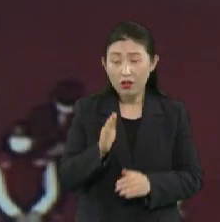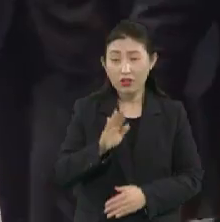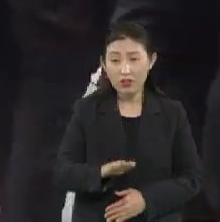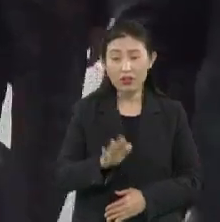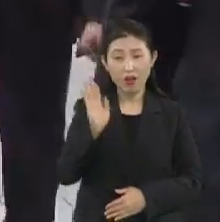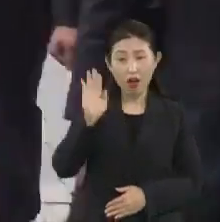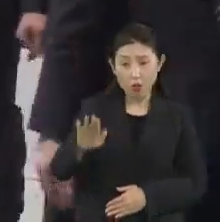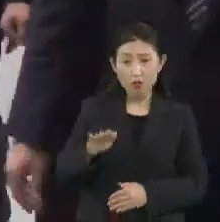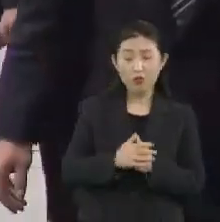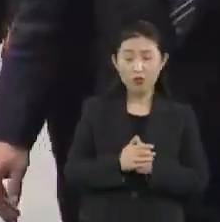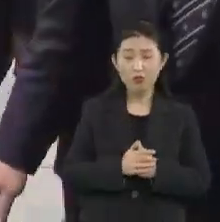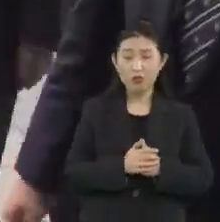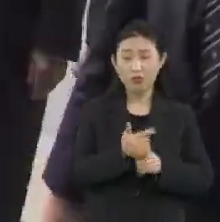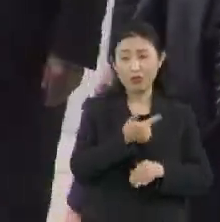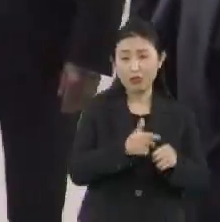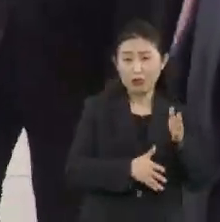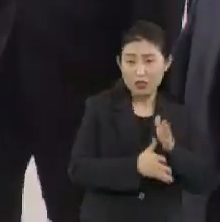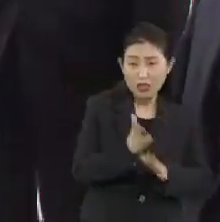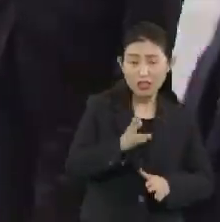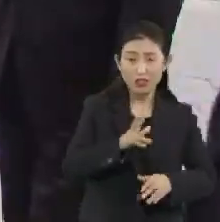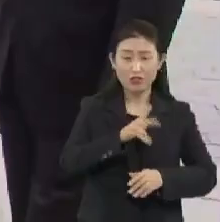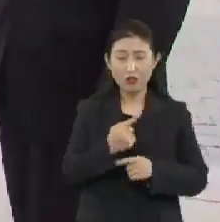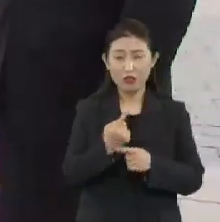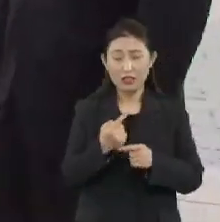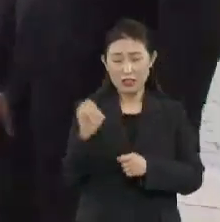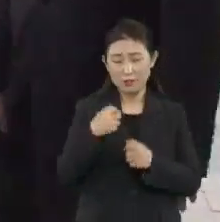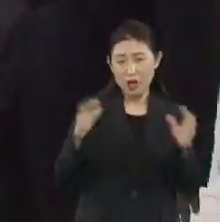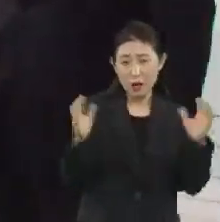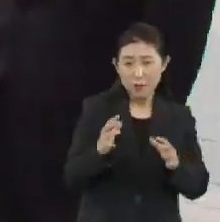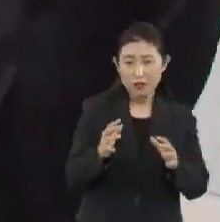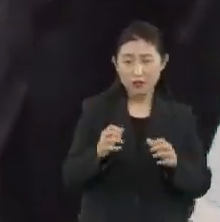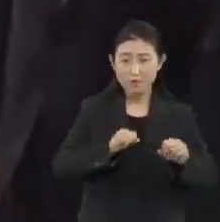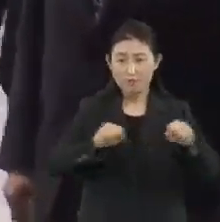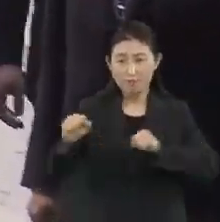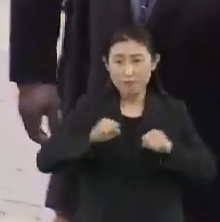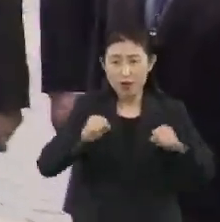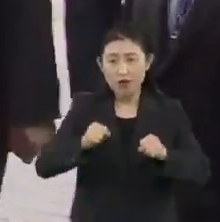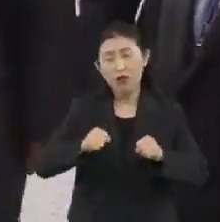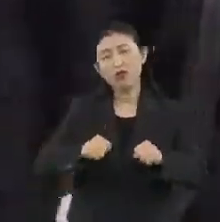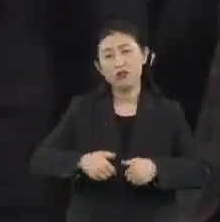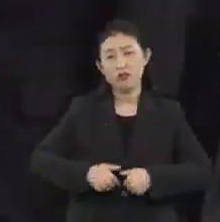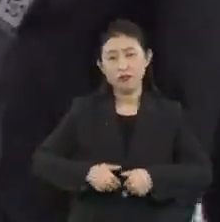지역 정치권의 적극적인 대처가 요구됩니다. TJB 이선학입니다.